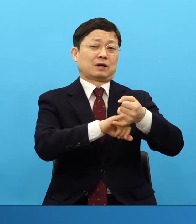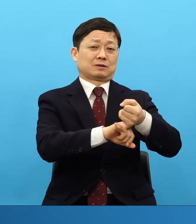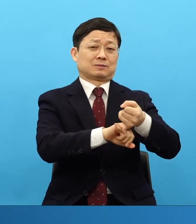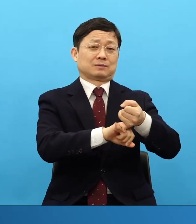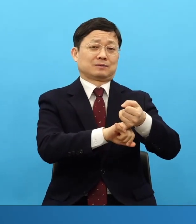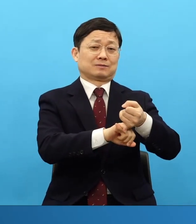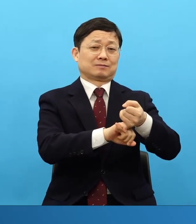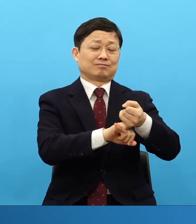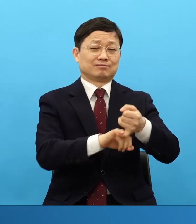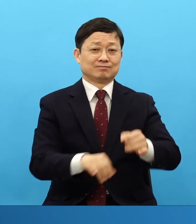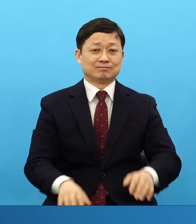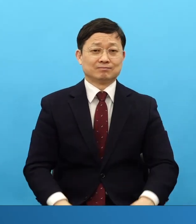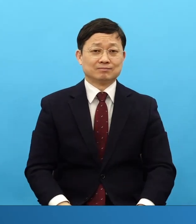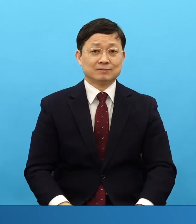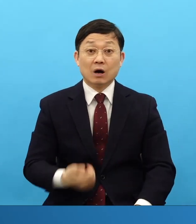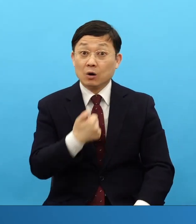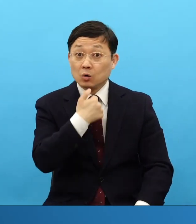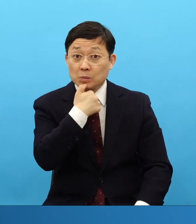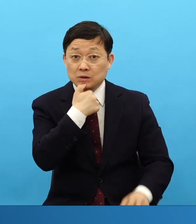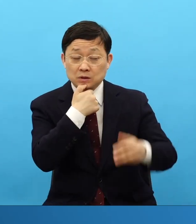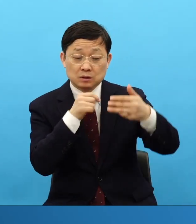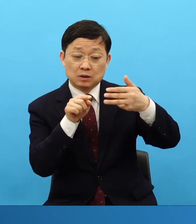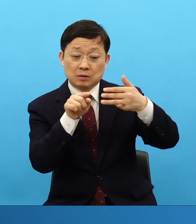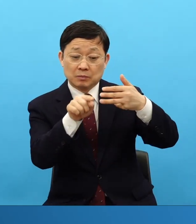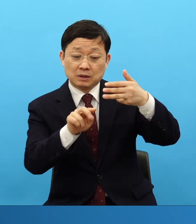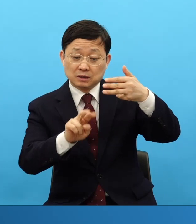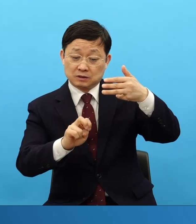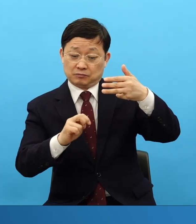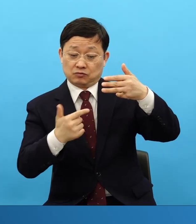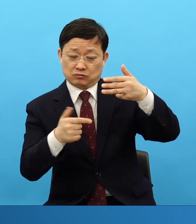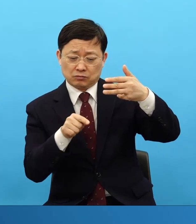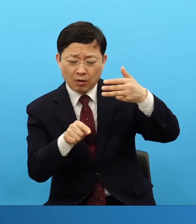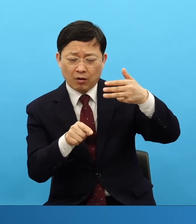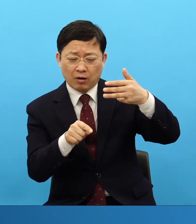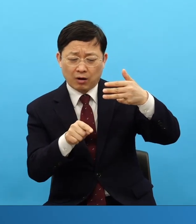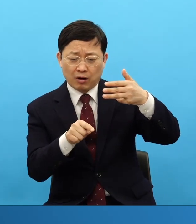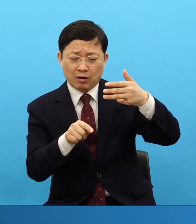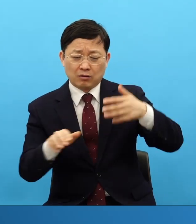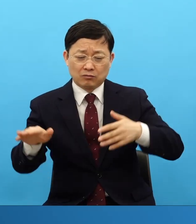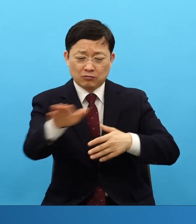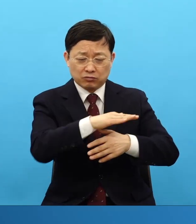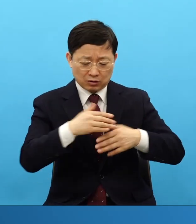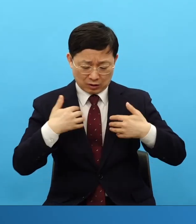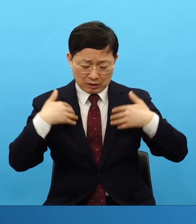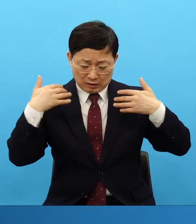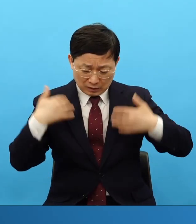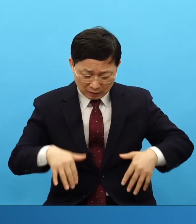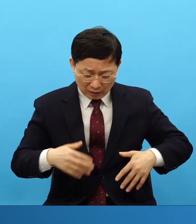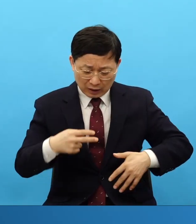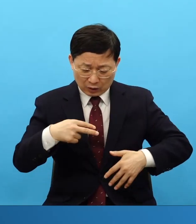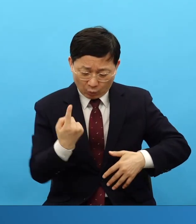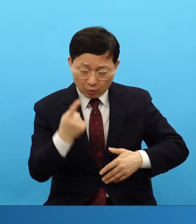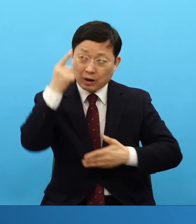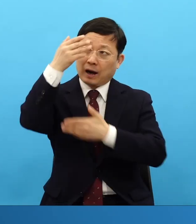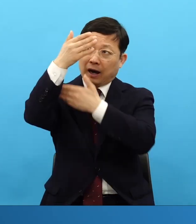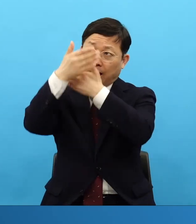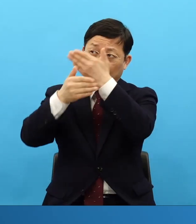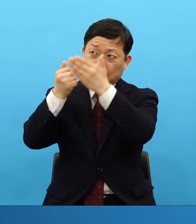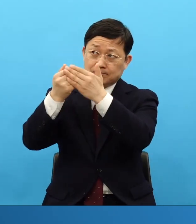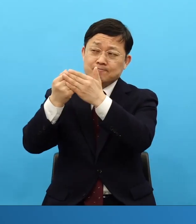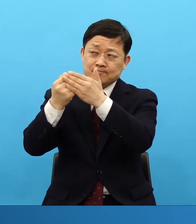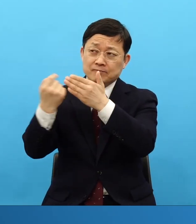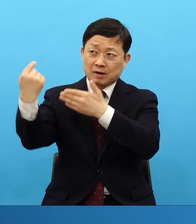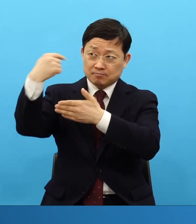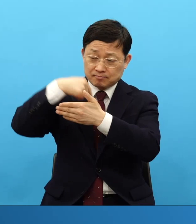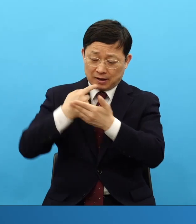it. 자, 로마에서 8장 26절에는 우리가 연약해도 연약한 줄 아시고 성령께서 우리를